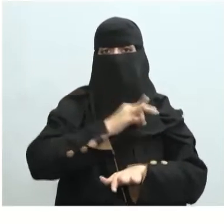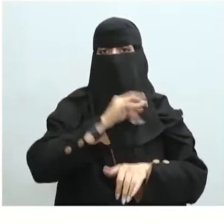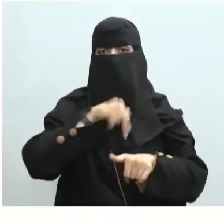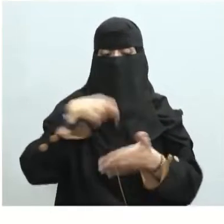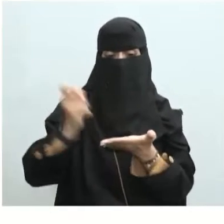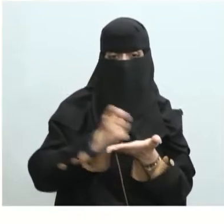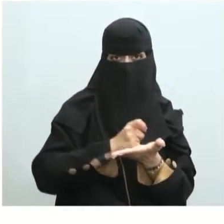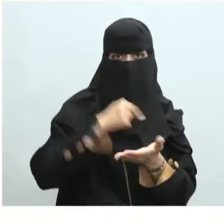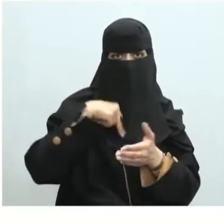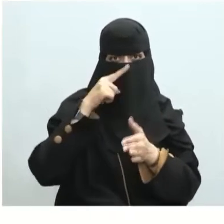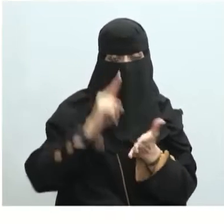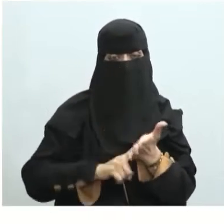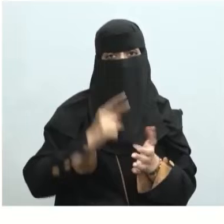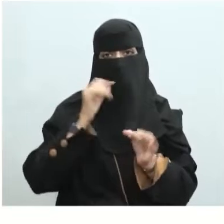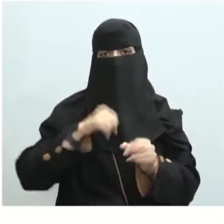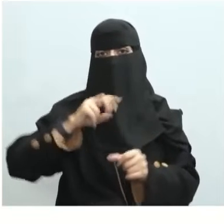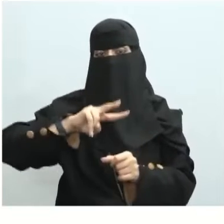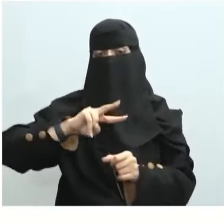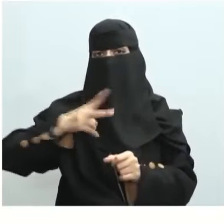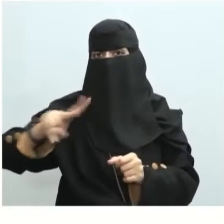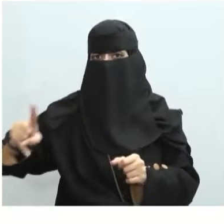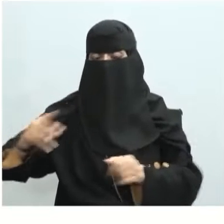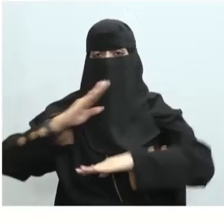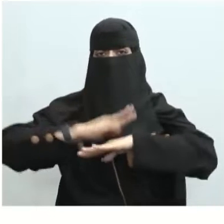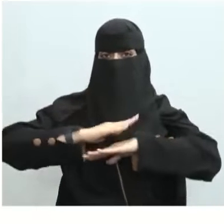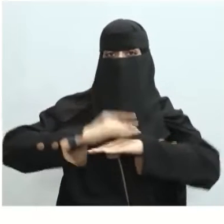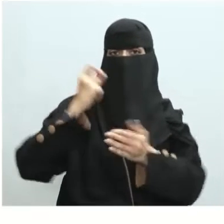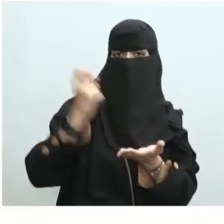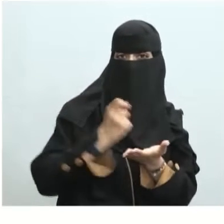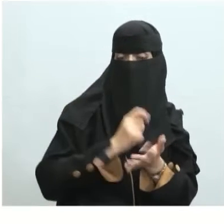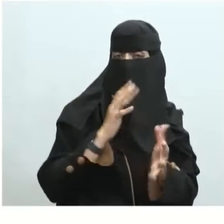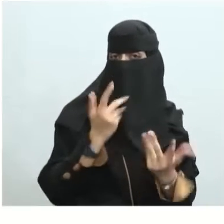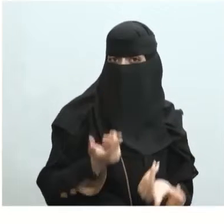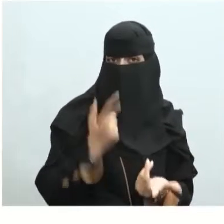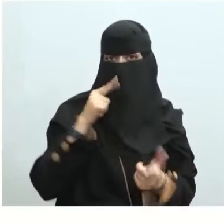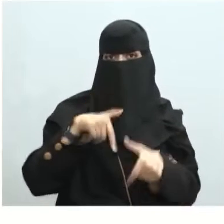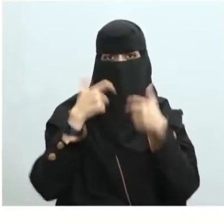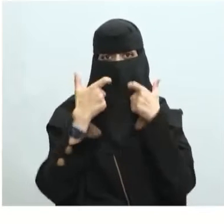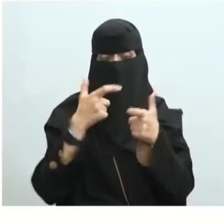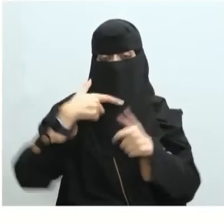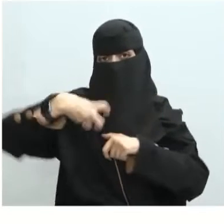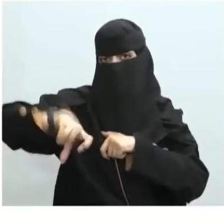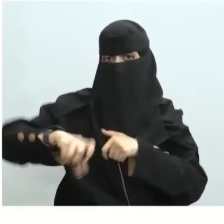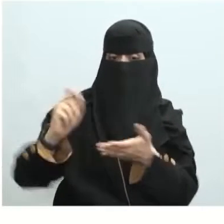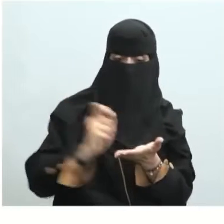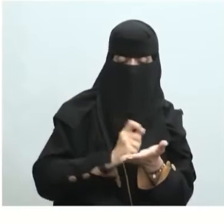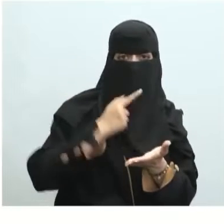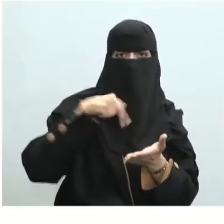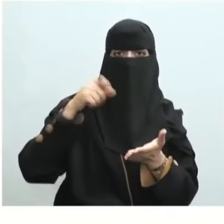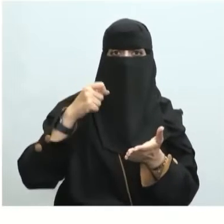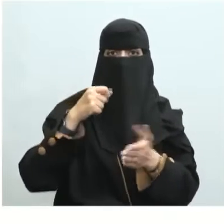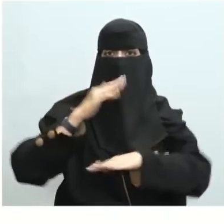كتاباتك لاحظ هنا الانواع الادبيه الكتابيه الانواع الكتابيه لاحظ هنا نوع الكتابه كتابه